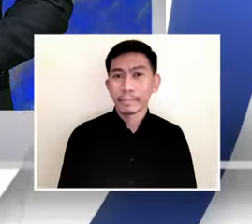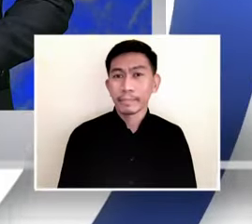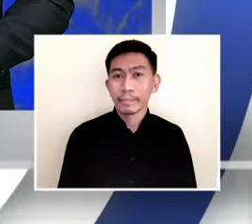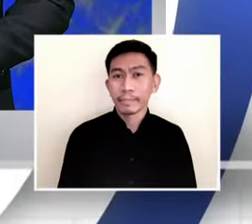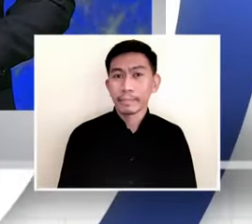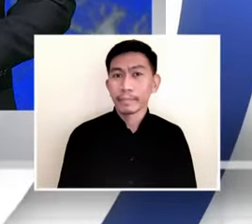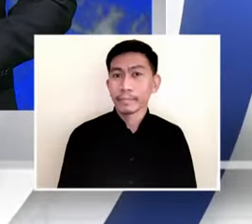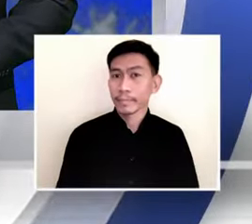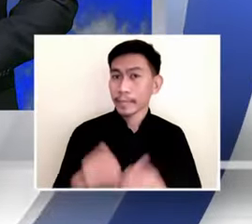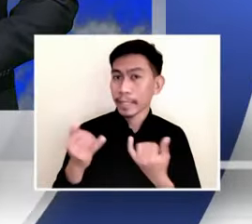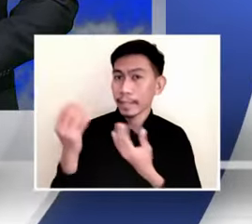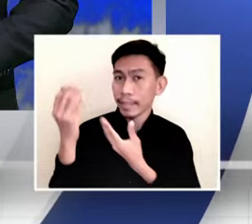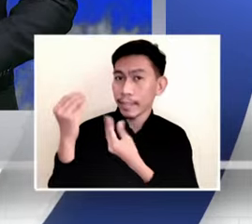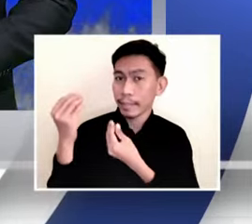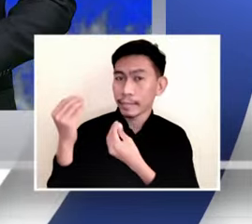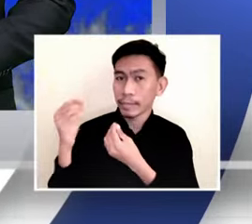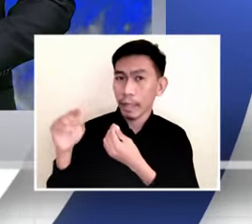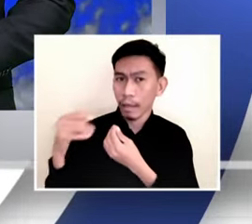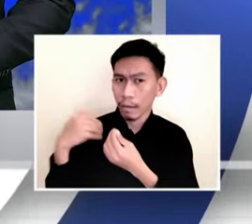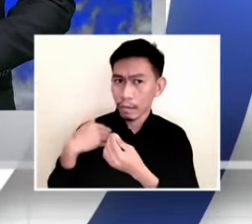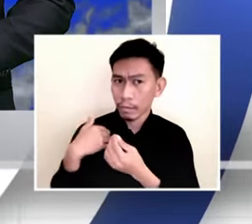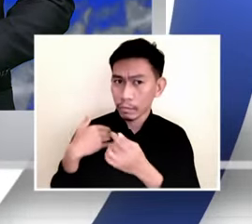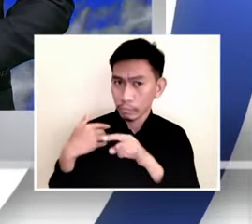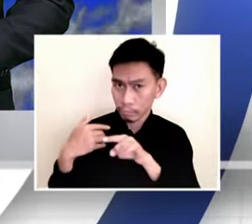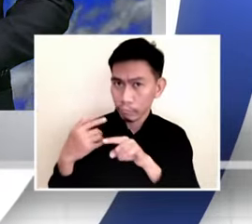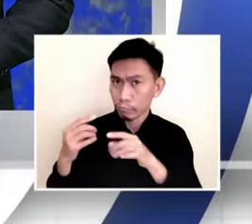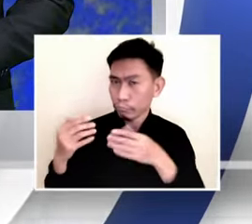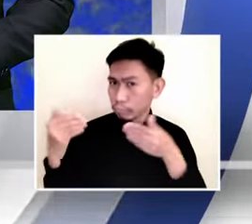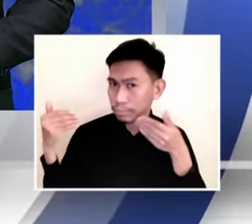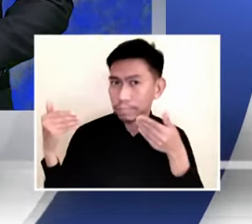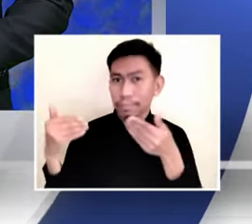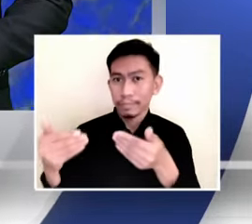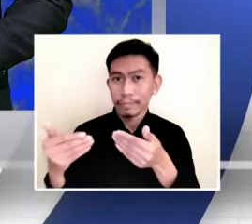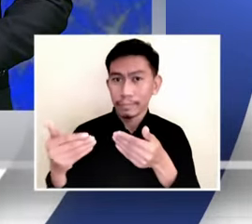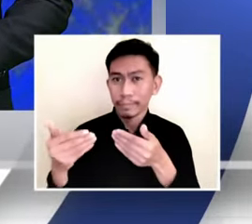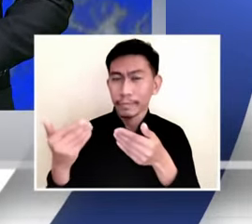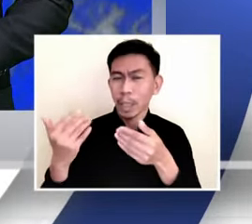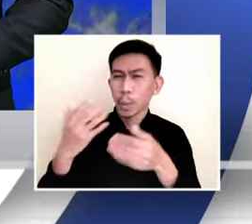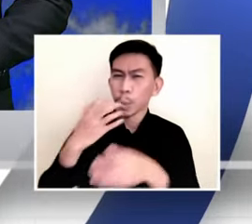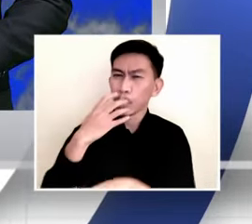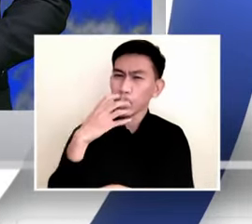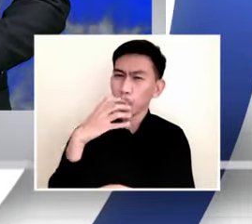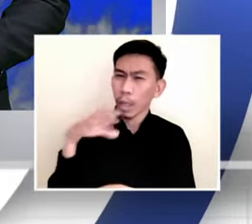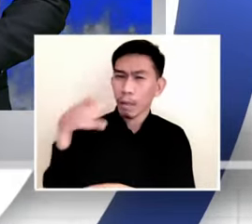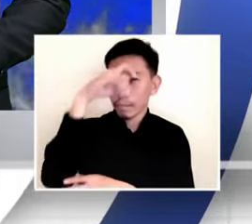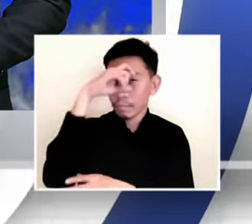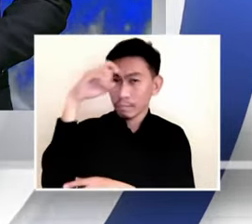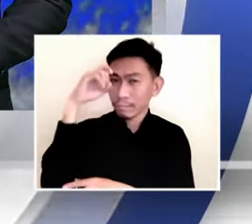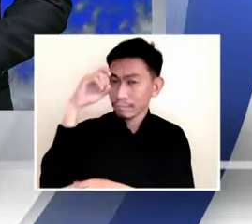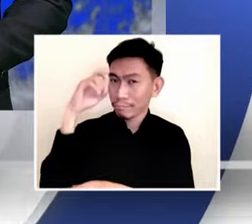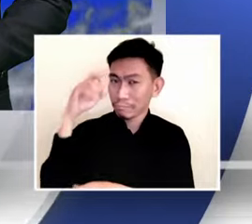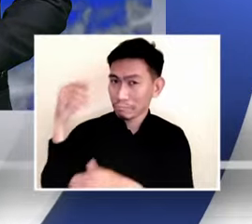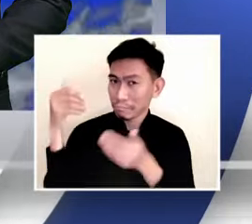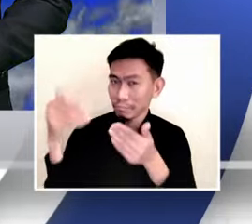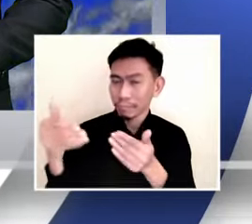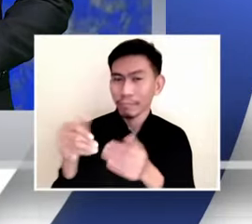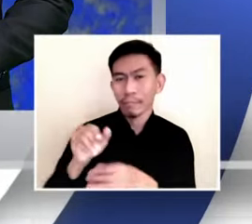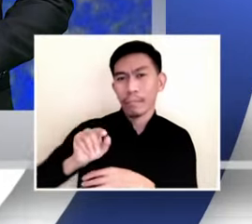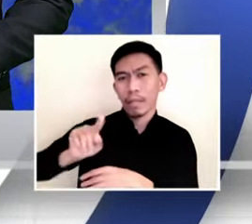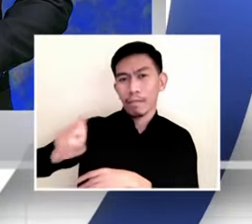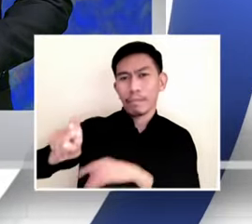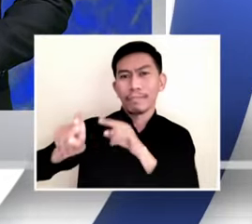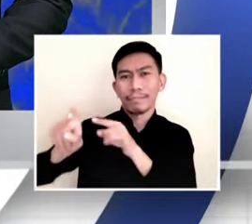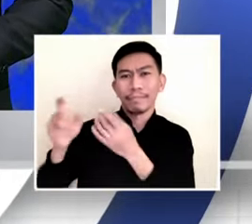Alamin muna natin kung umaatake na ang tag-init o summer. Alamin nun natin yan sa ating ABS-CBN